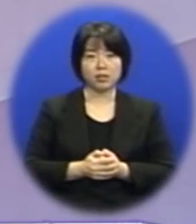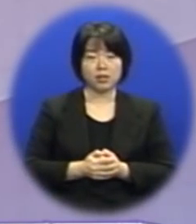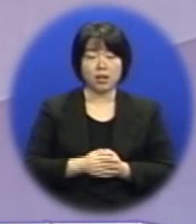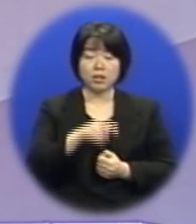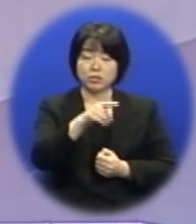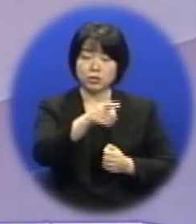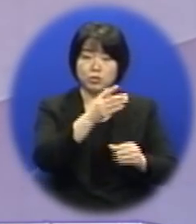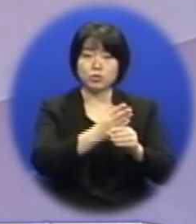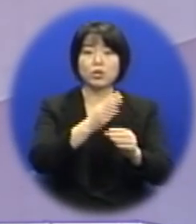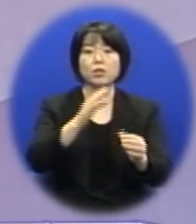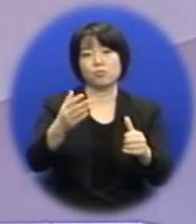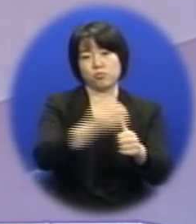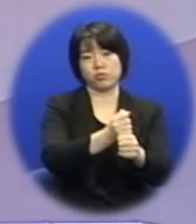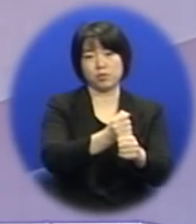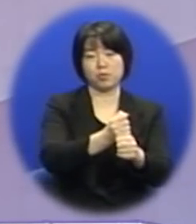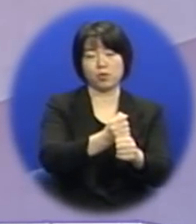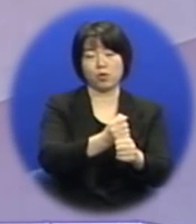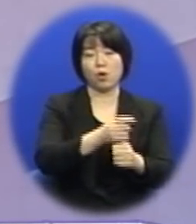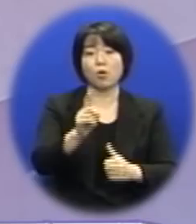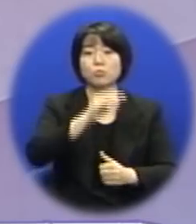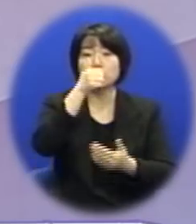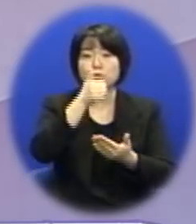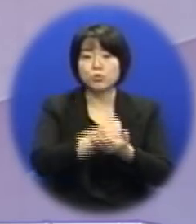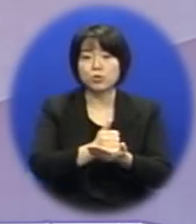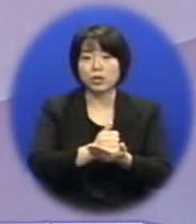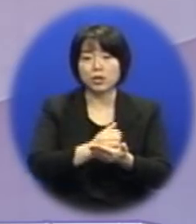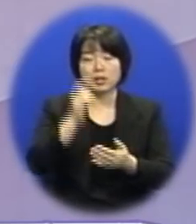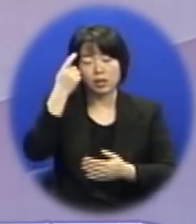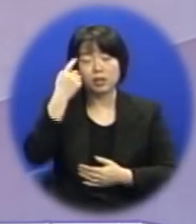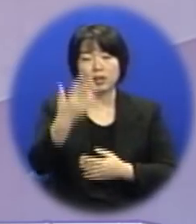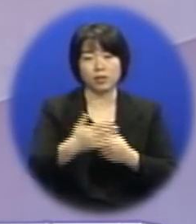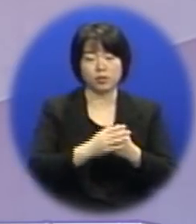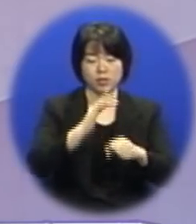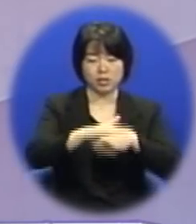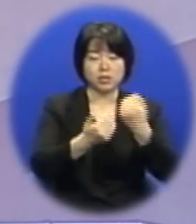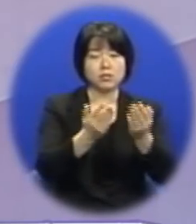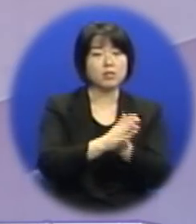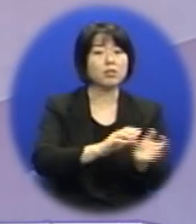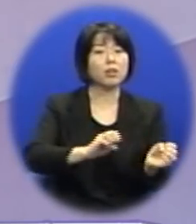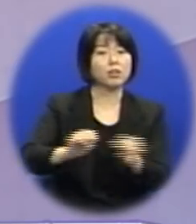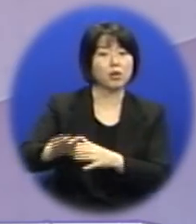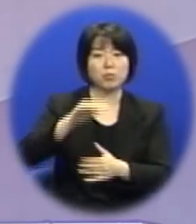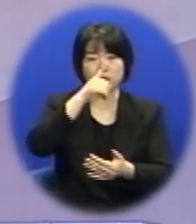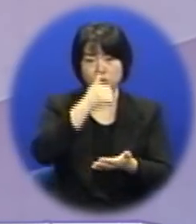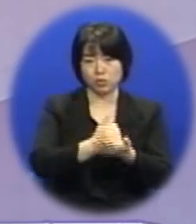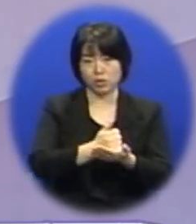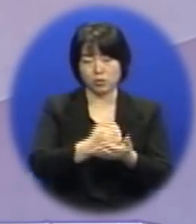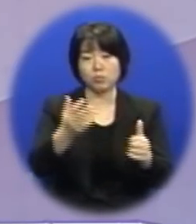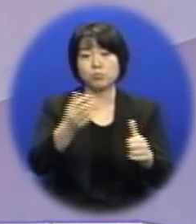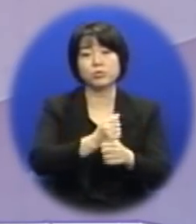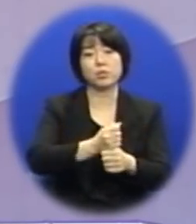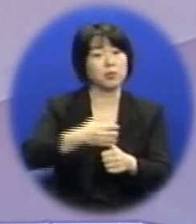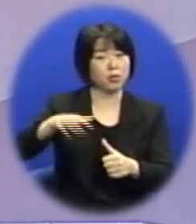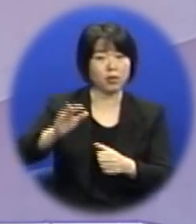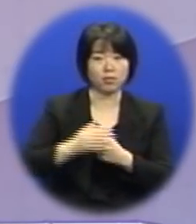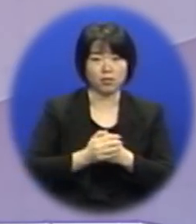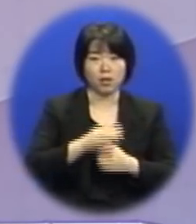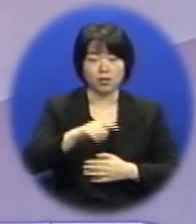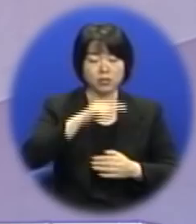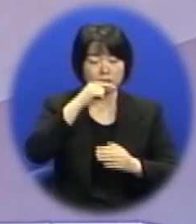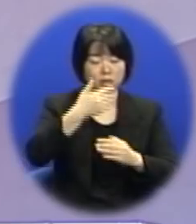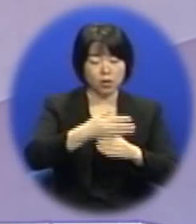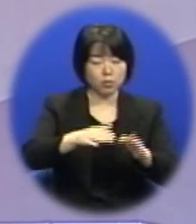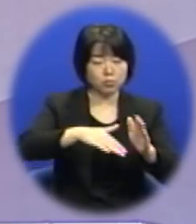그러다가 붙잡혀요. 무슨 죄목일까요? 성경 잃어버린 죄예요. 그게 북한에서는 큰